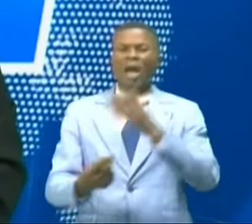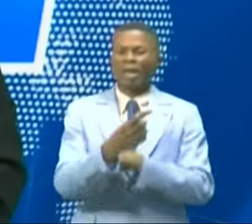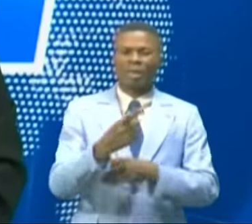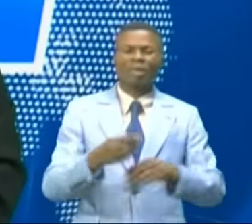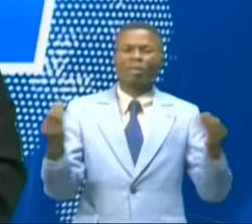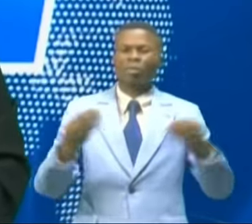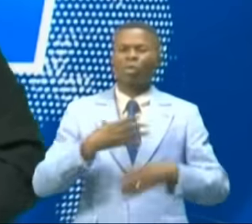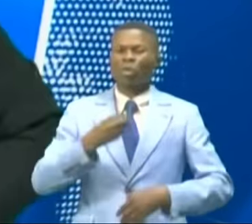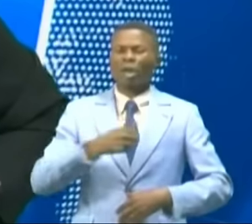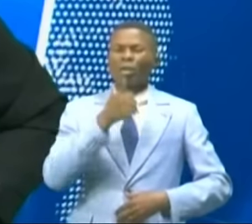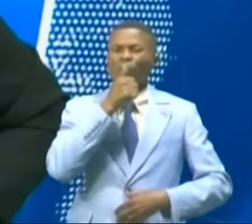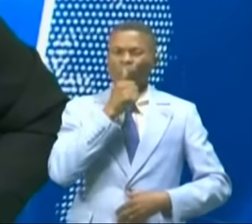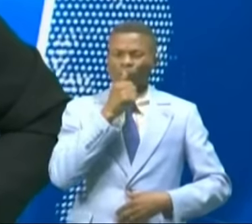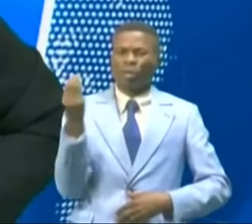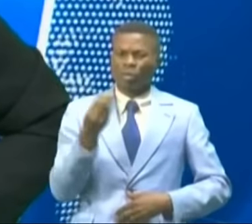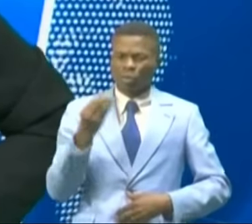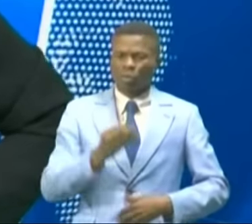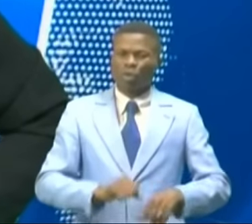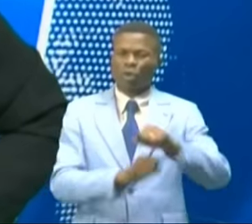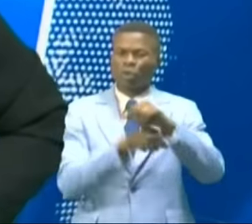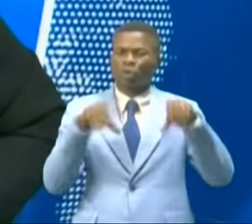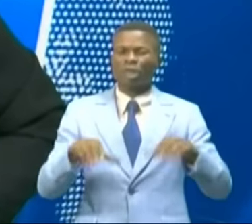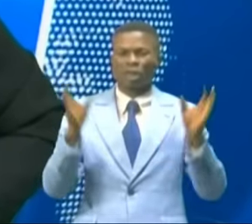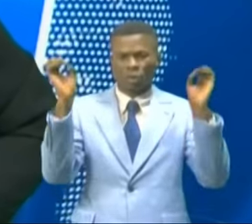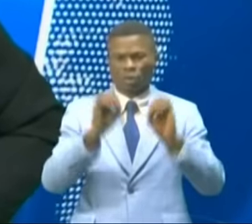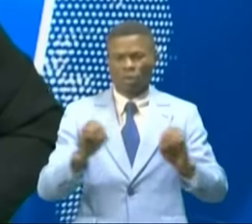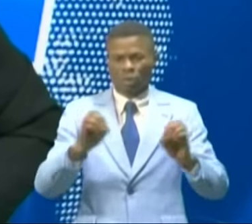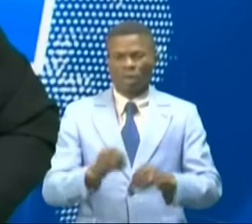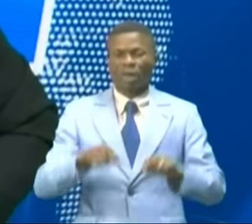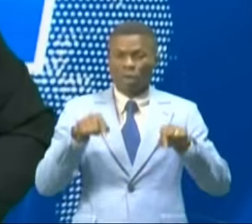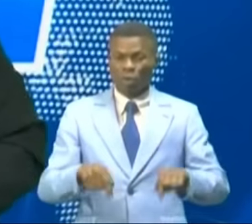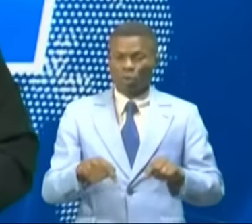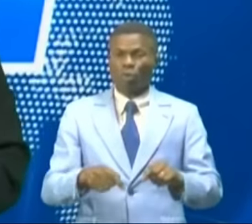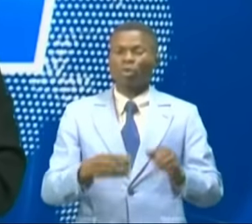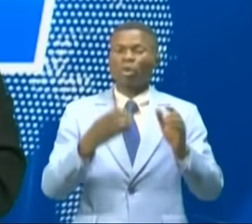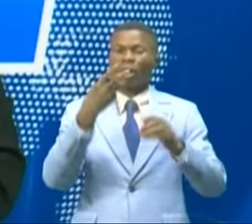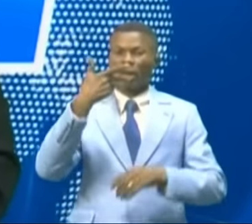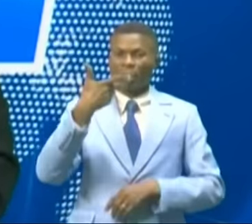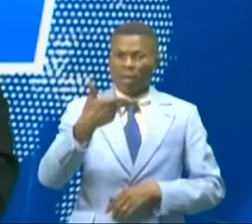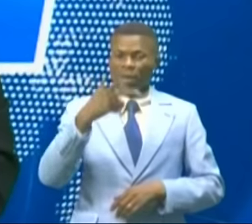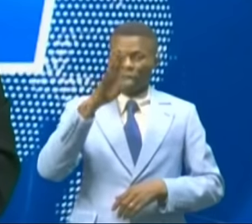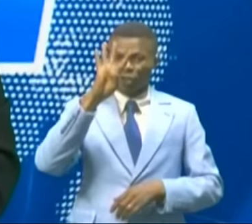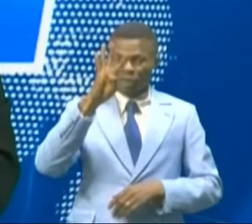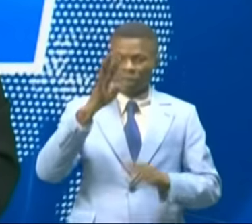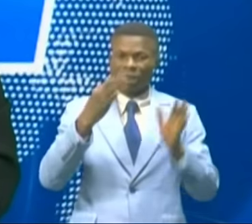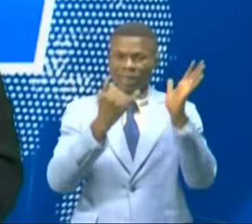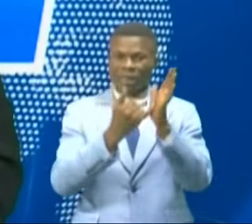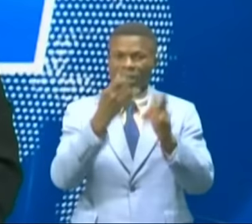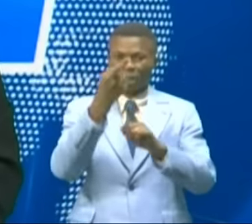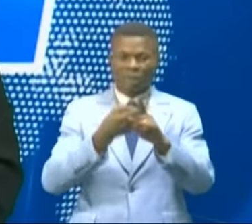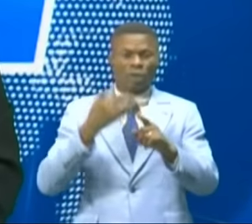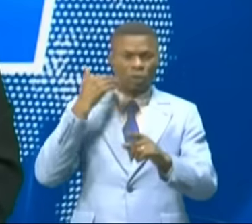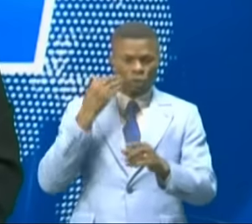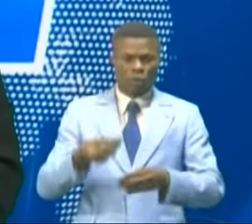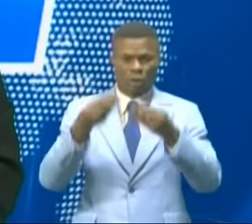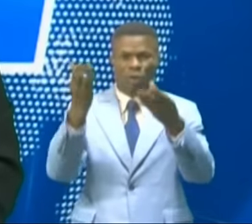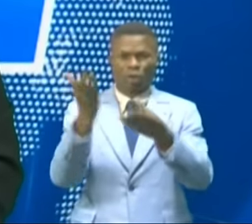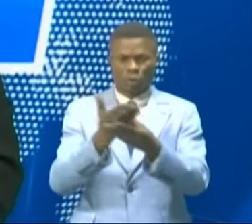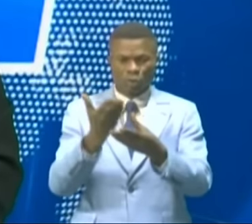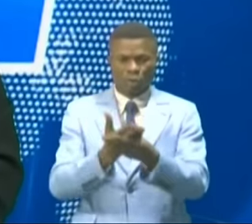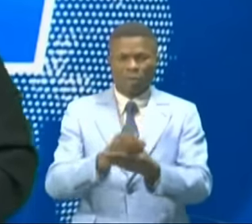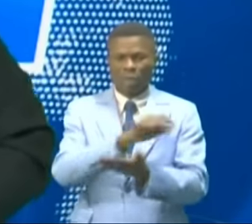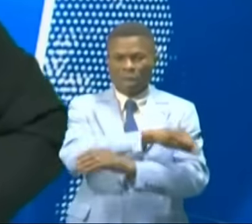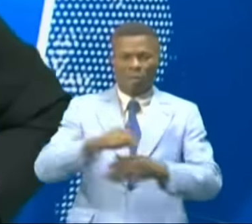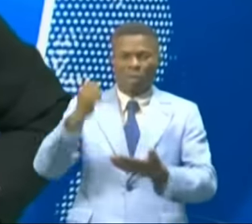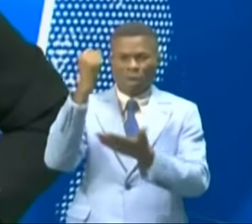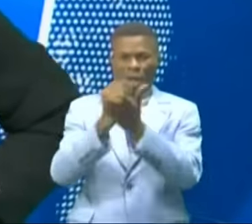de mécontentement organisée ce jeudi 6 juin jusqu'à l'ambassade des USA où un mémo a été déposé. Rodé Panda,